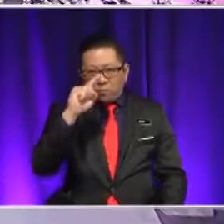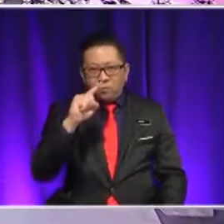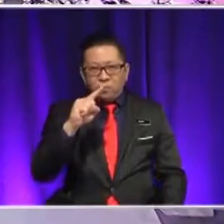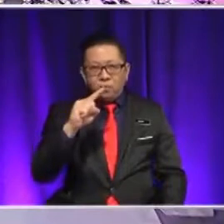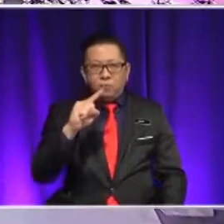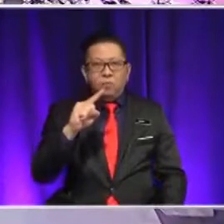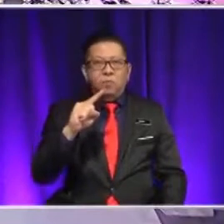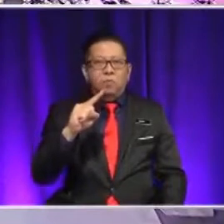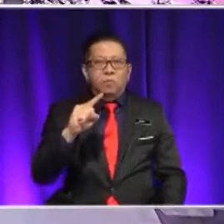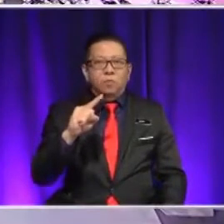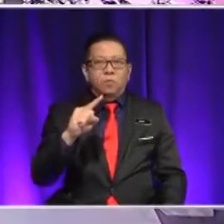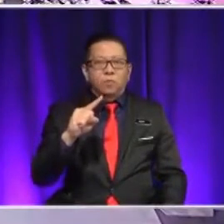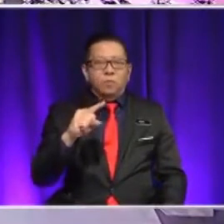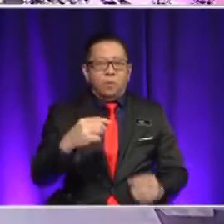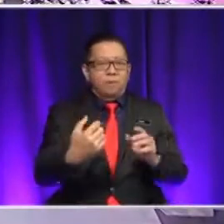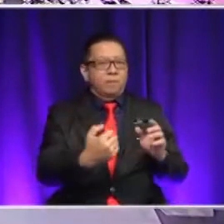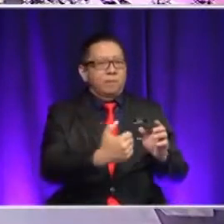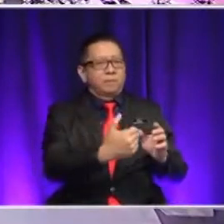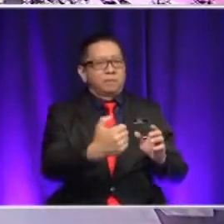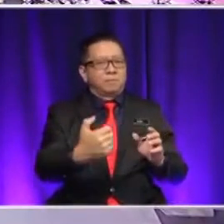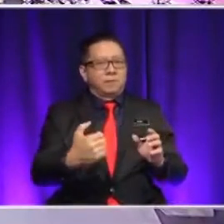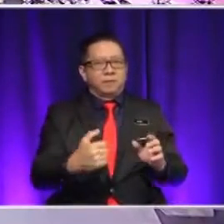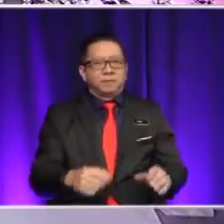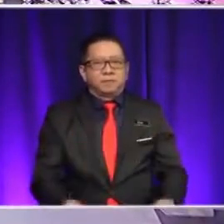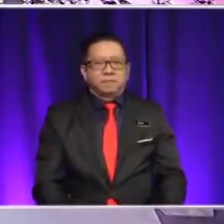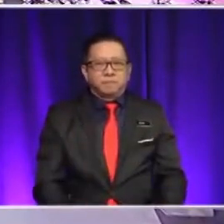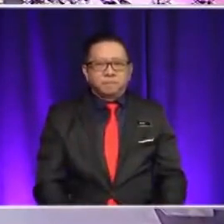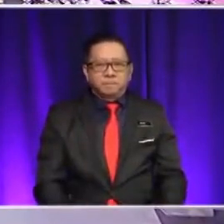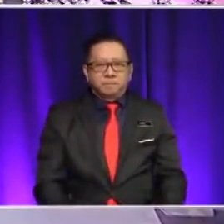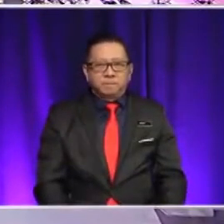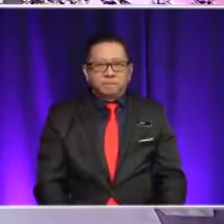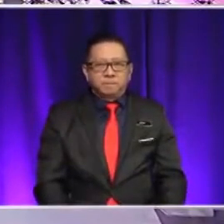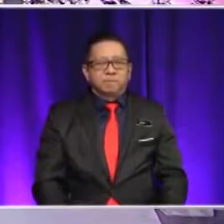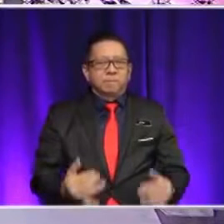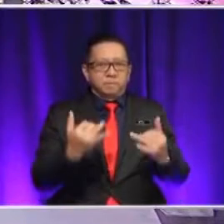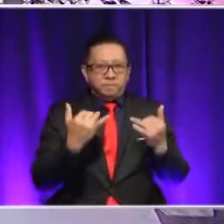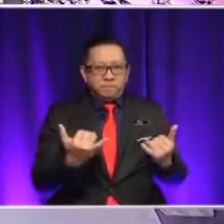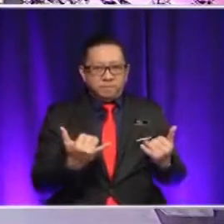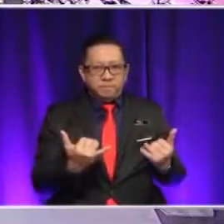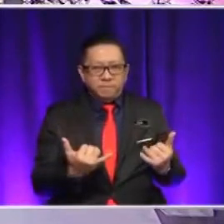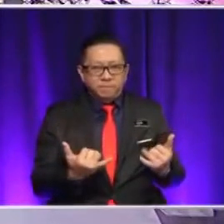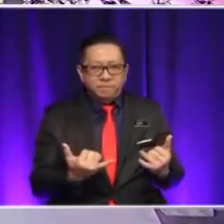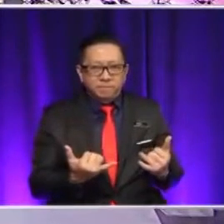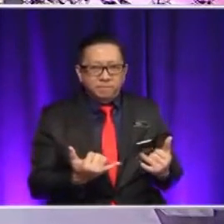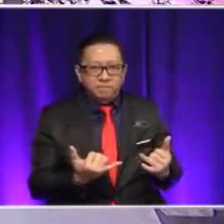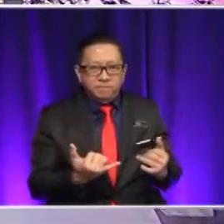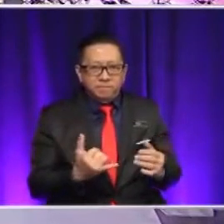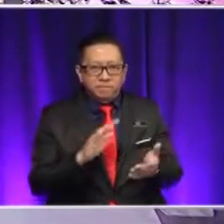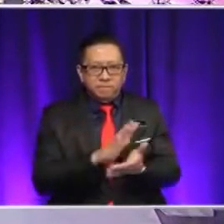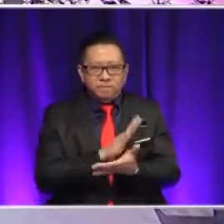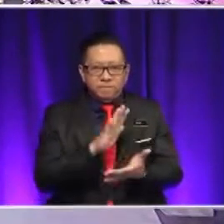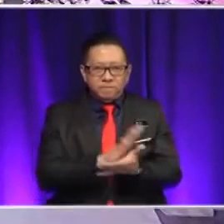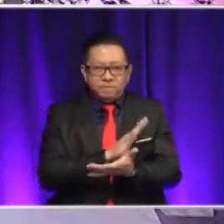kesempurnaan up ke sampel chicken ke seperti ini Oke file sekarang Oke coba pegang kertas tadi